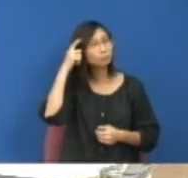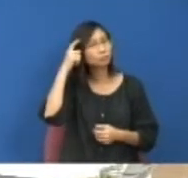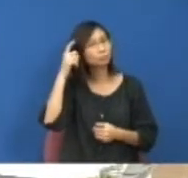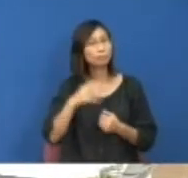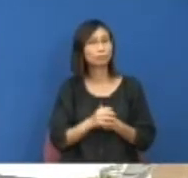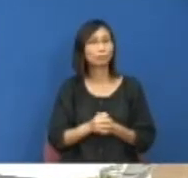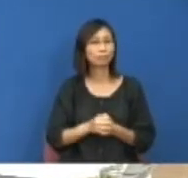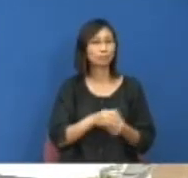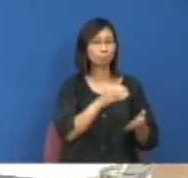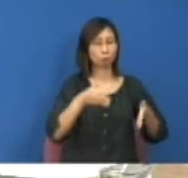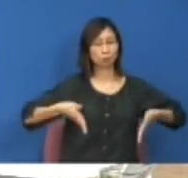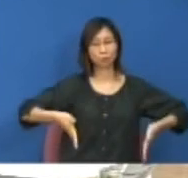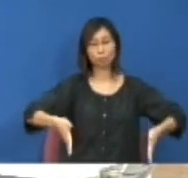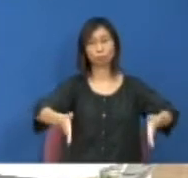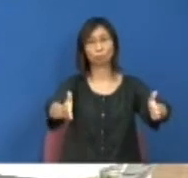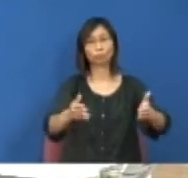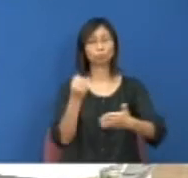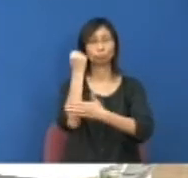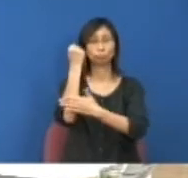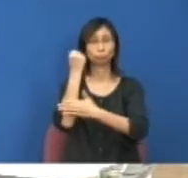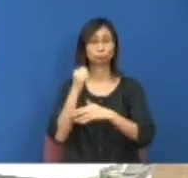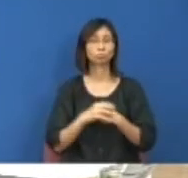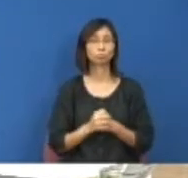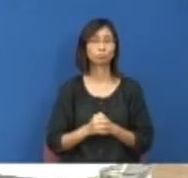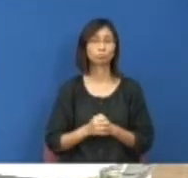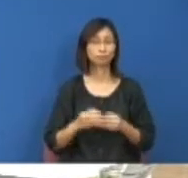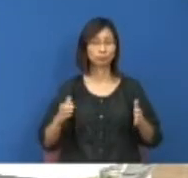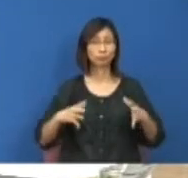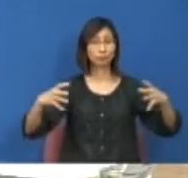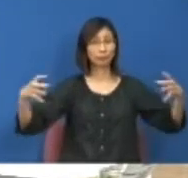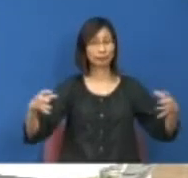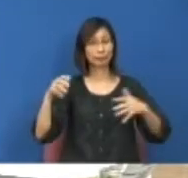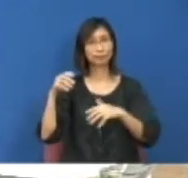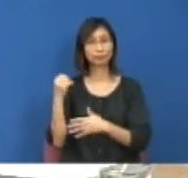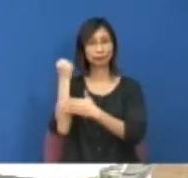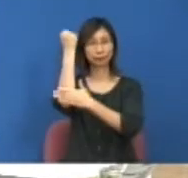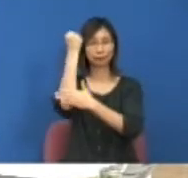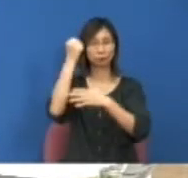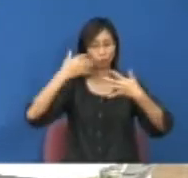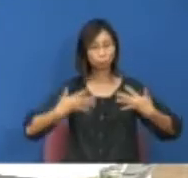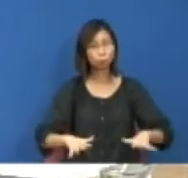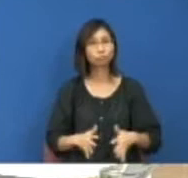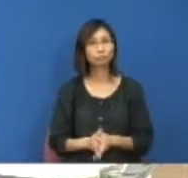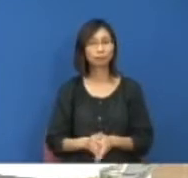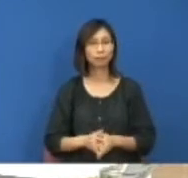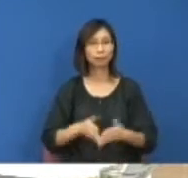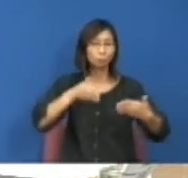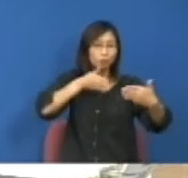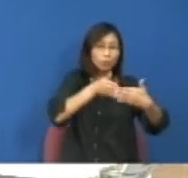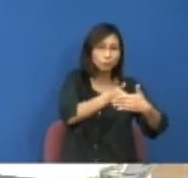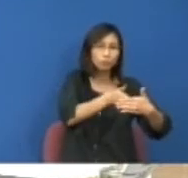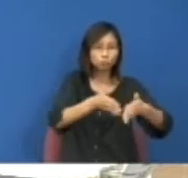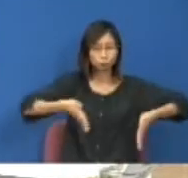準嘅街頭抗爭，即係話喺一個大嘅示威之後，唔走，無論係堵路嘅方法，或者